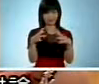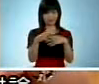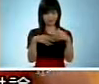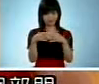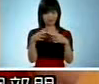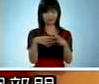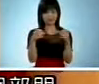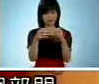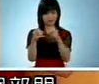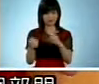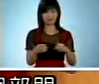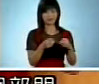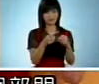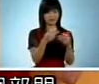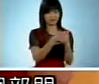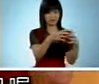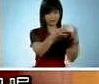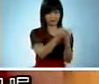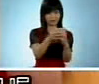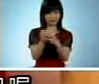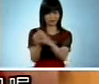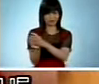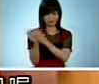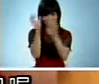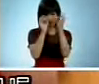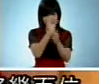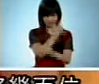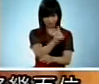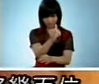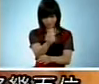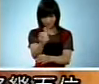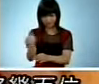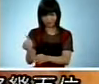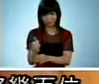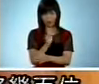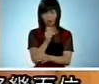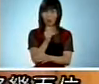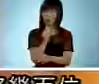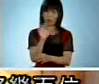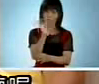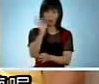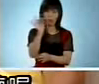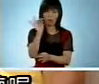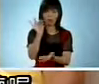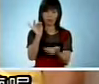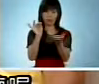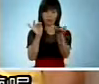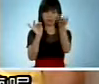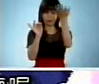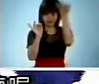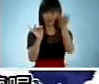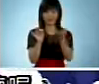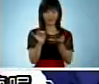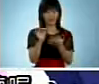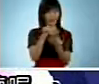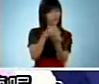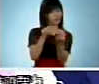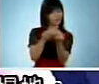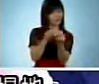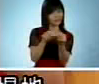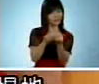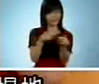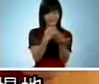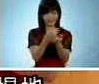讨论哈、啊我们光每一个部门光找头而已啊。光找头而已就好几百位，因为我算给你听